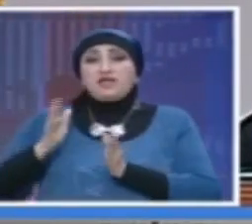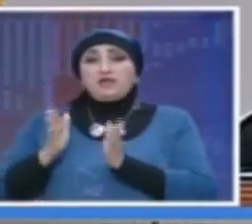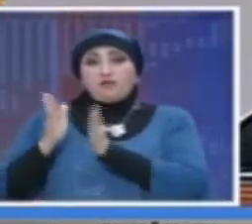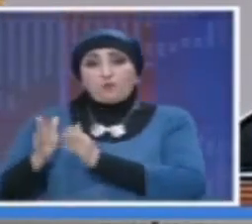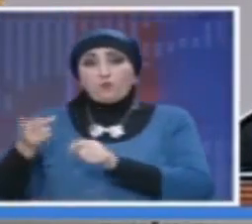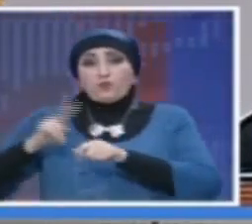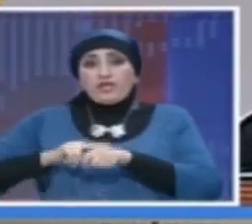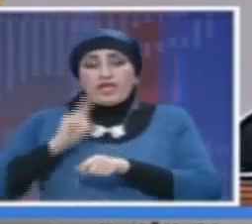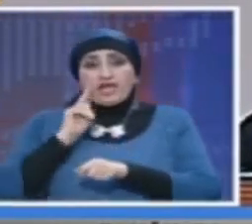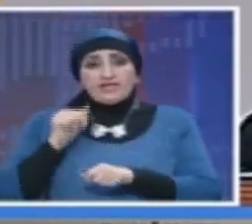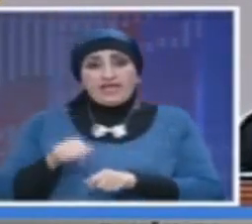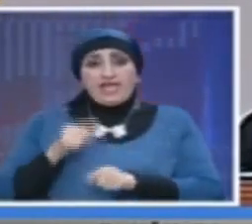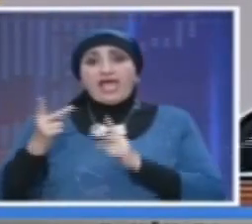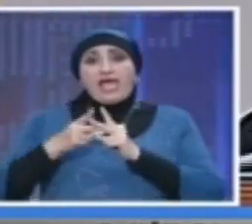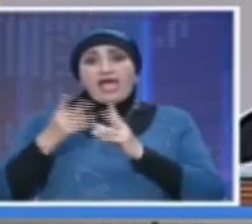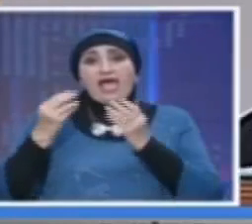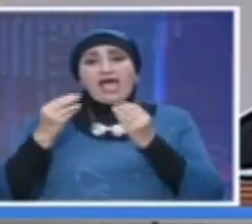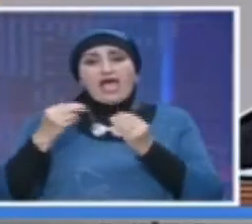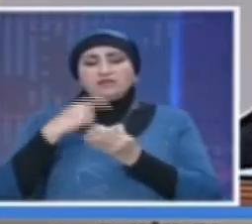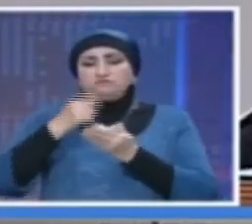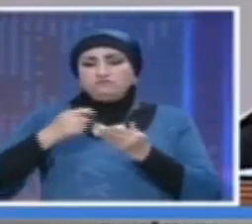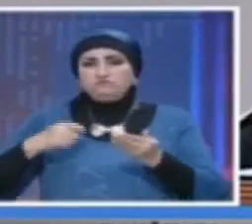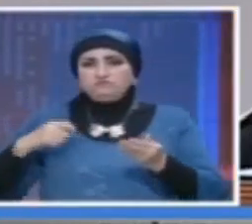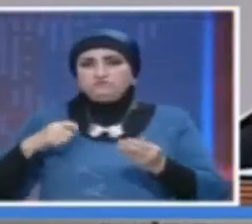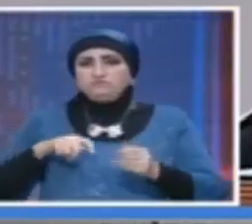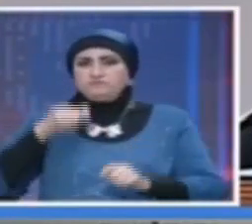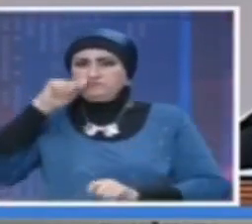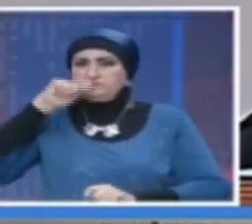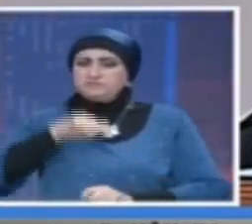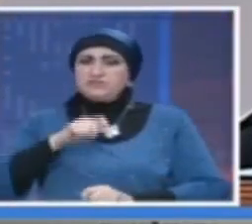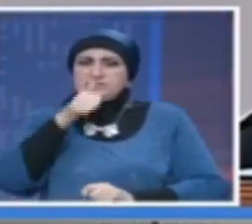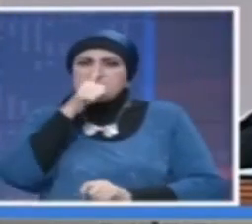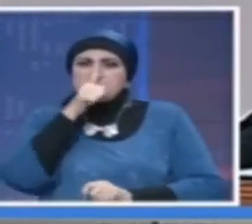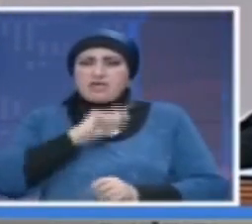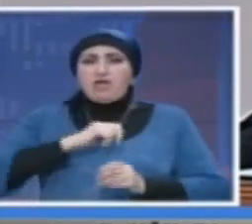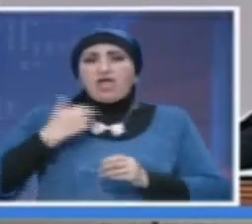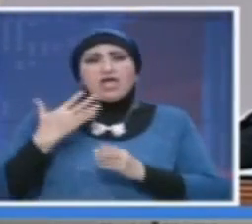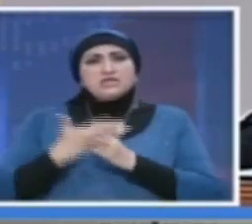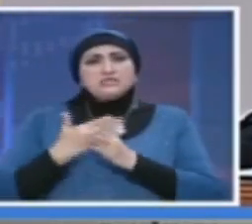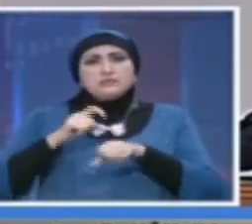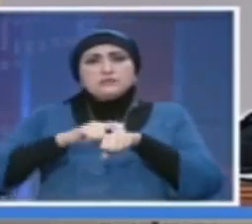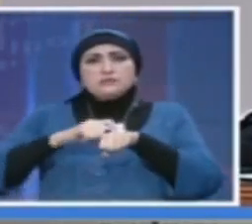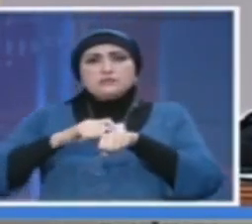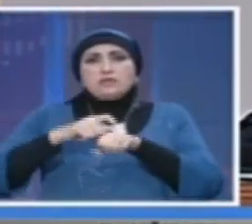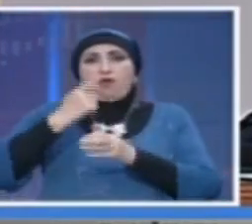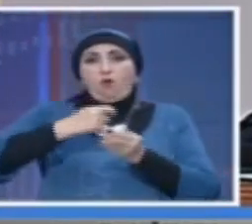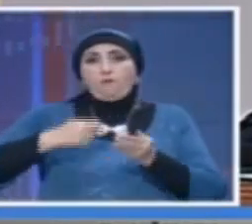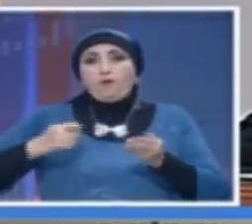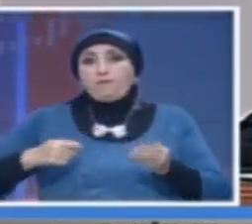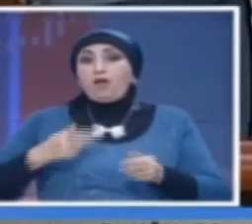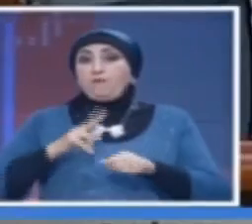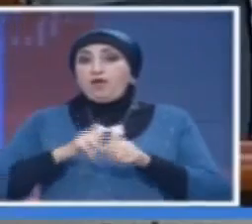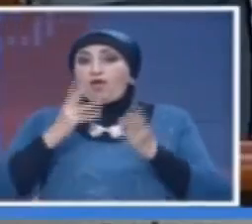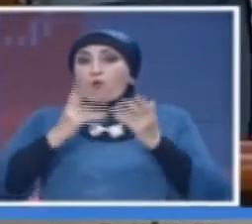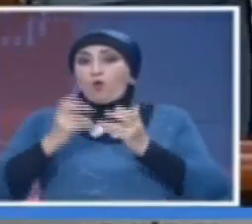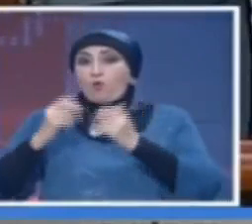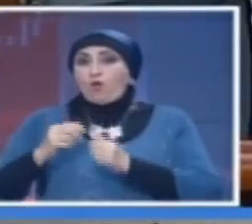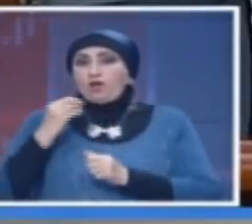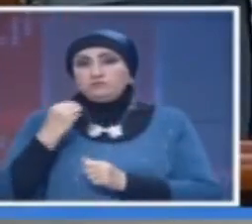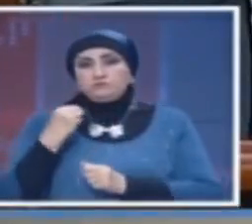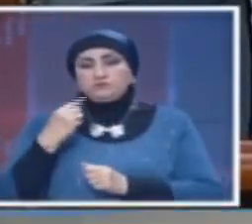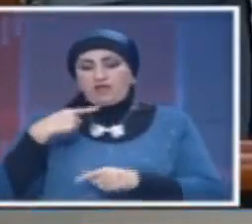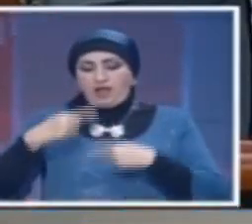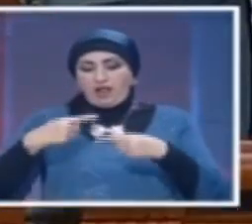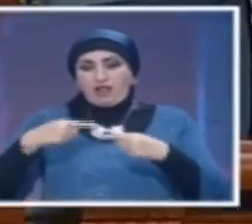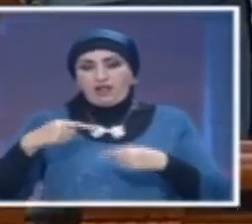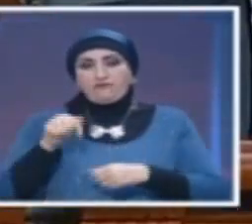المرحلة، مضيفا أنها تلقت عددا من تظلمات المرشحين على عمليات الاقتراع والفرز والتي